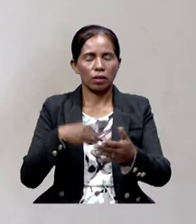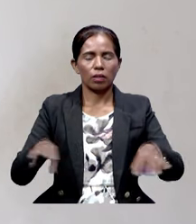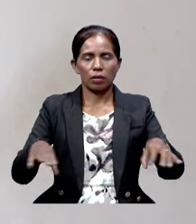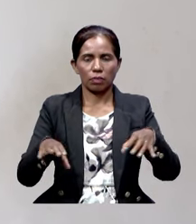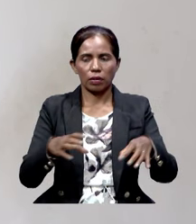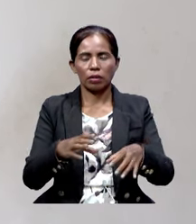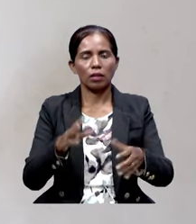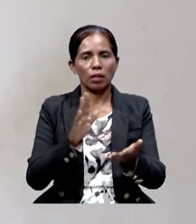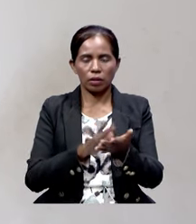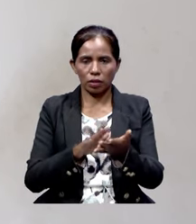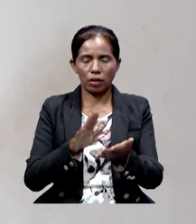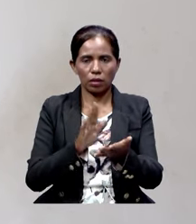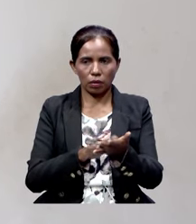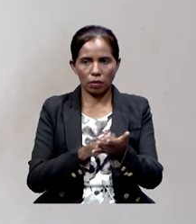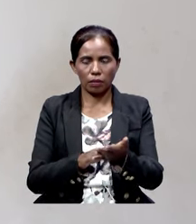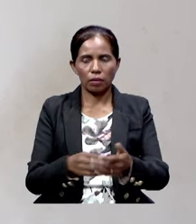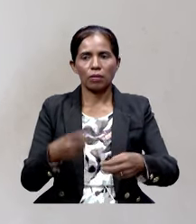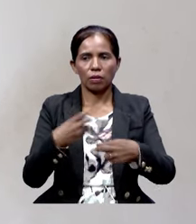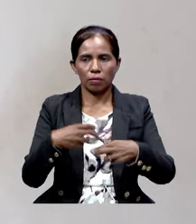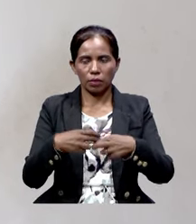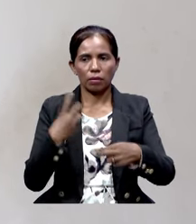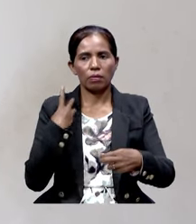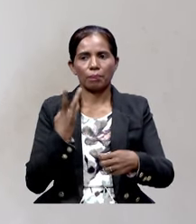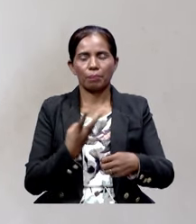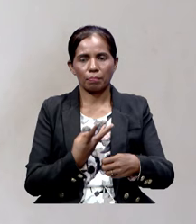Ho idene si afeta mos ba amin ini ya